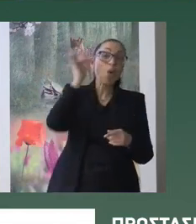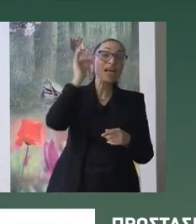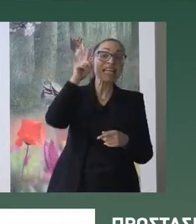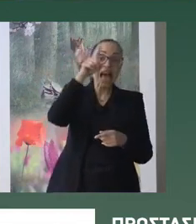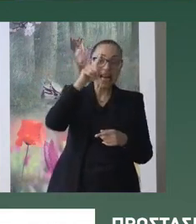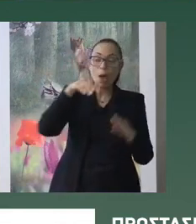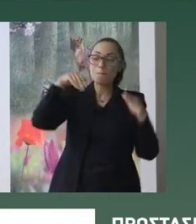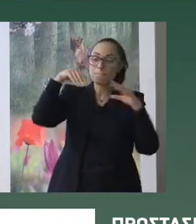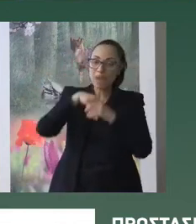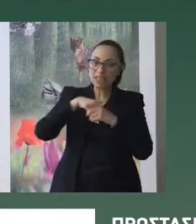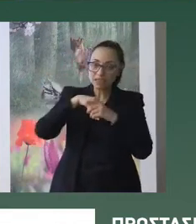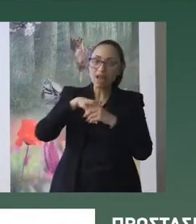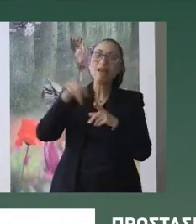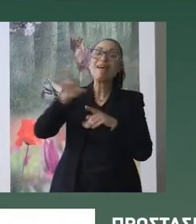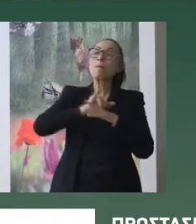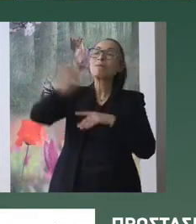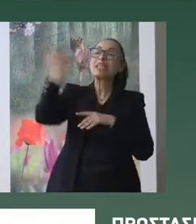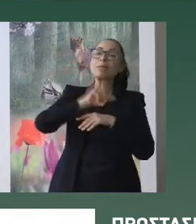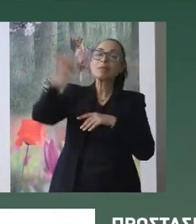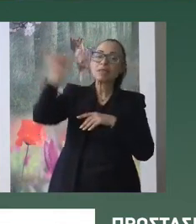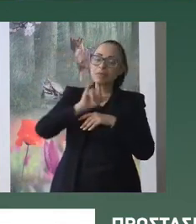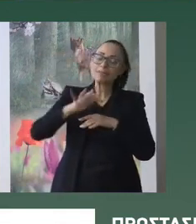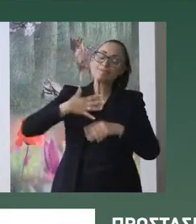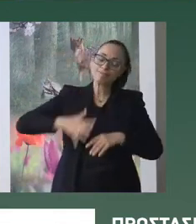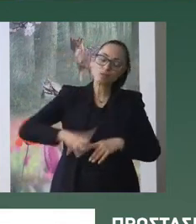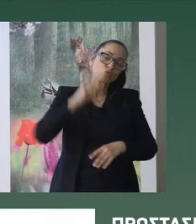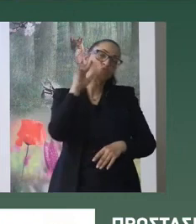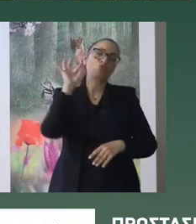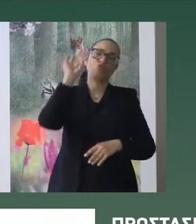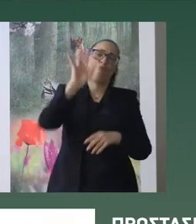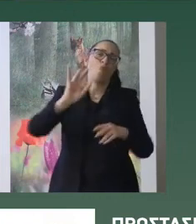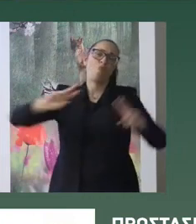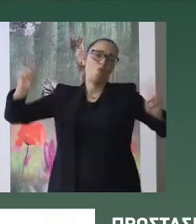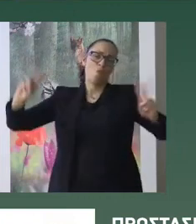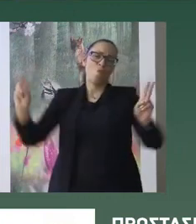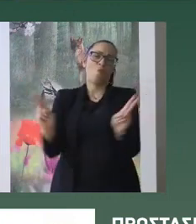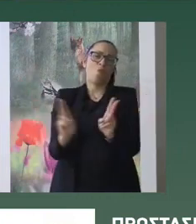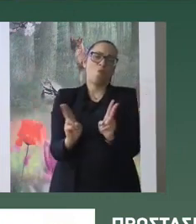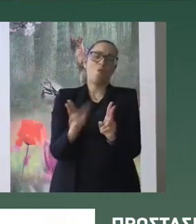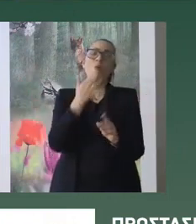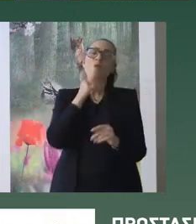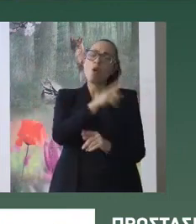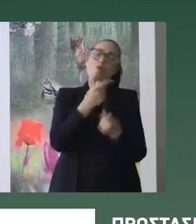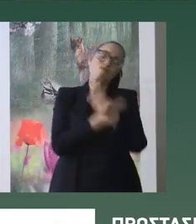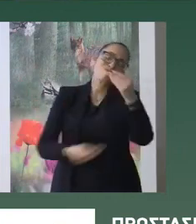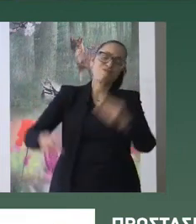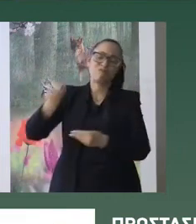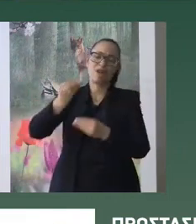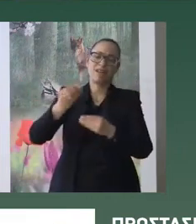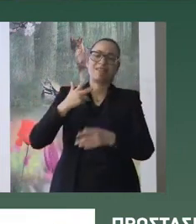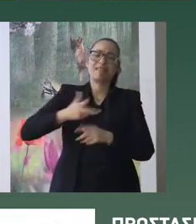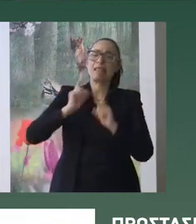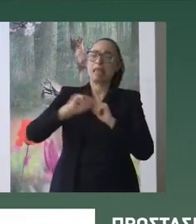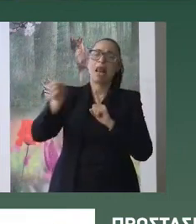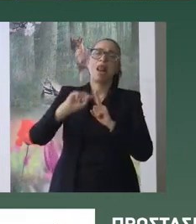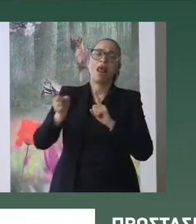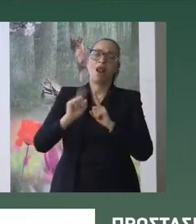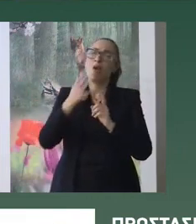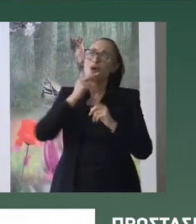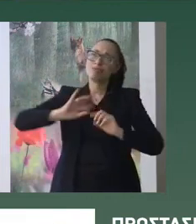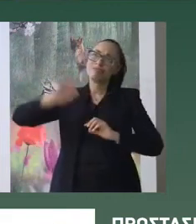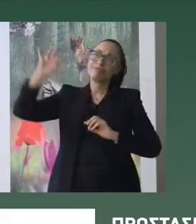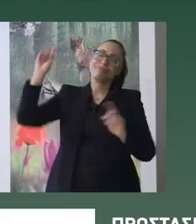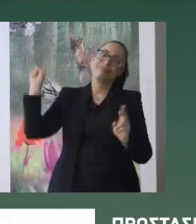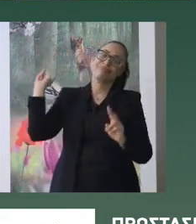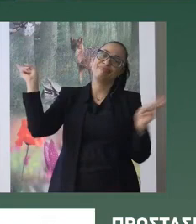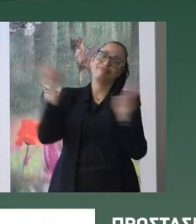πτήσεις ή σκοπεύουν να τις απαγορεύσουν, που είναι λιγότερο από 300 χιλιόμετρα η απόσταση. Χρησιμοποιούν τα τρένα τους για να μειώσουν ακριβώς τις εκπομπές αερίων